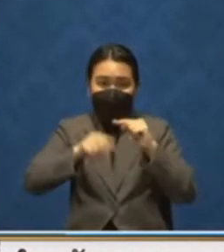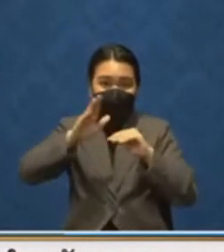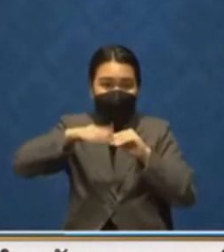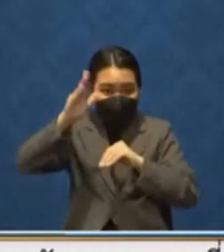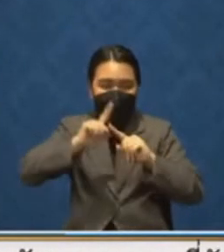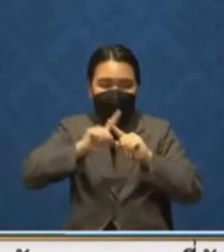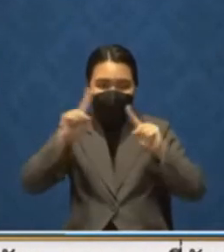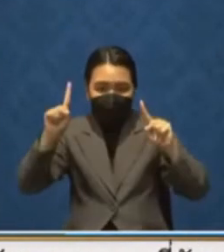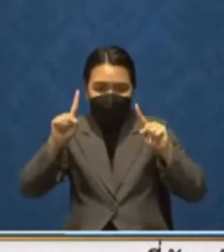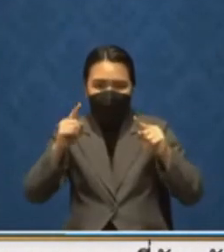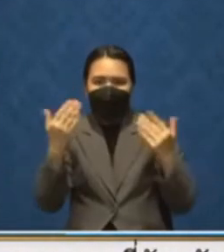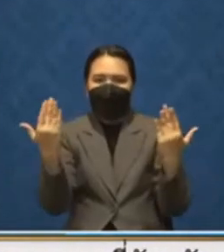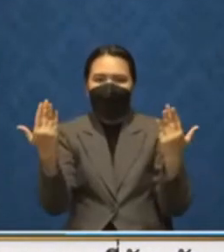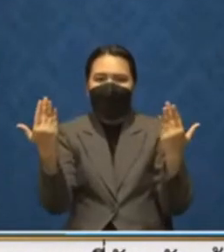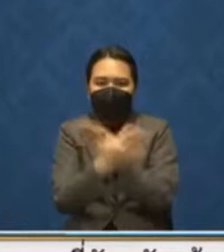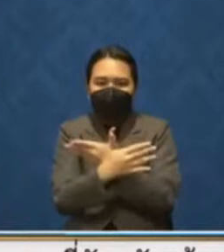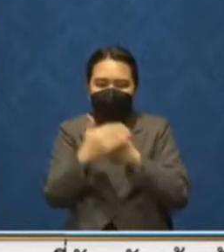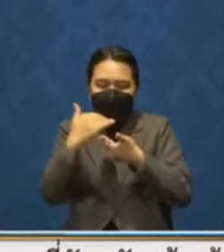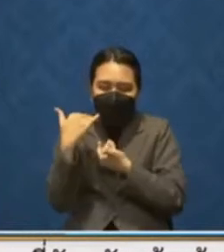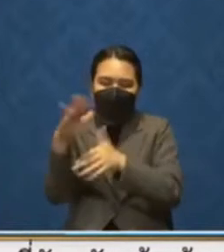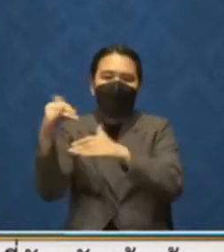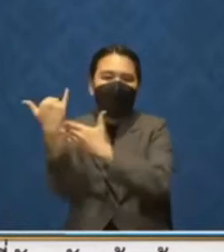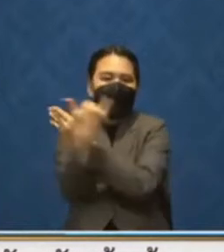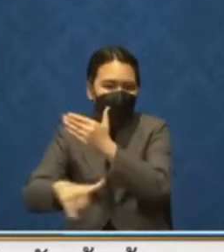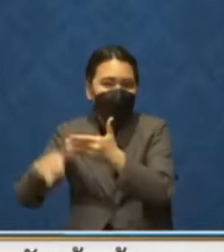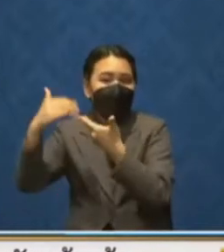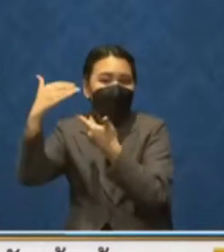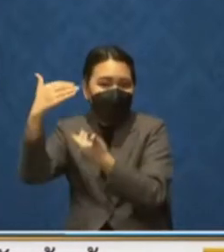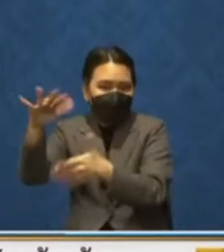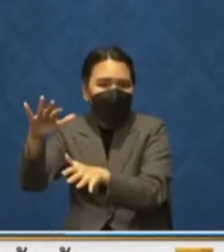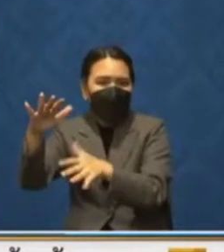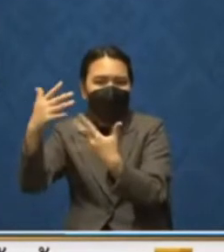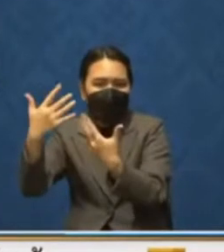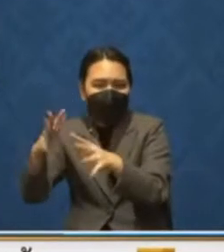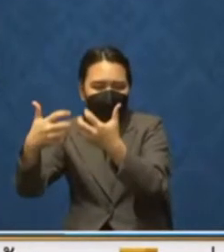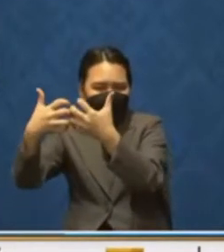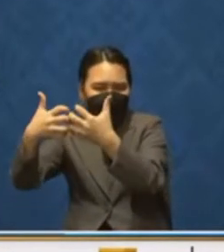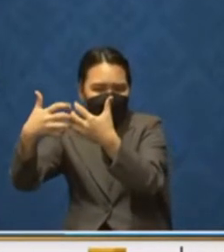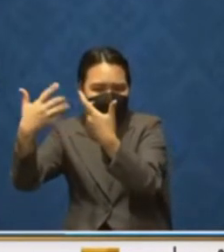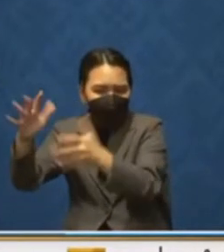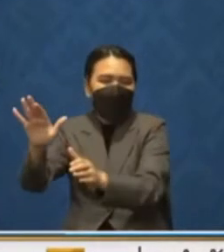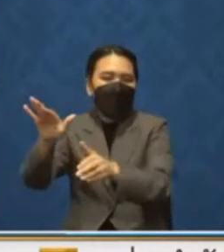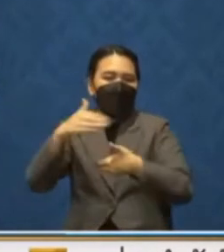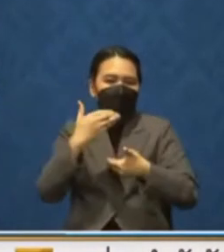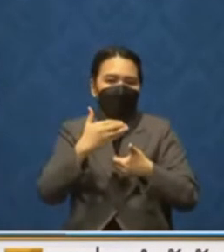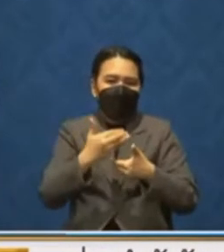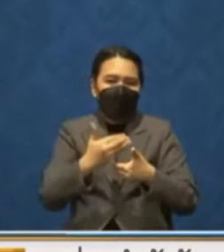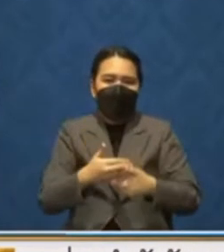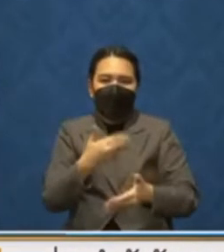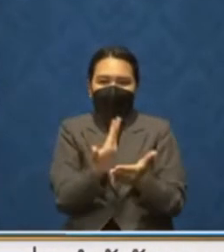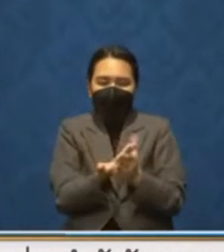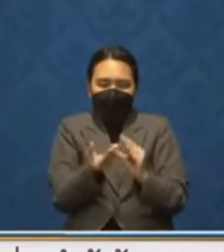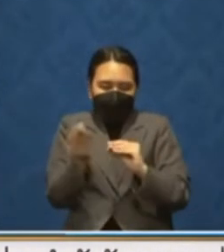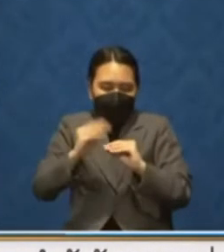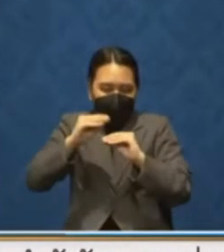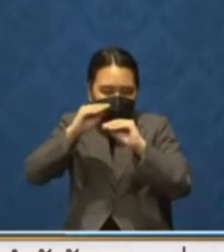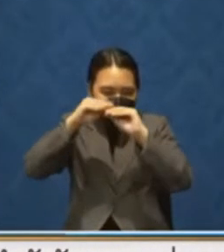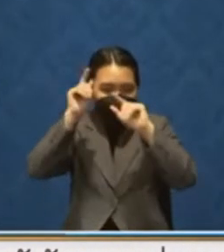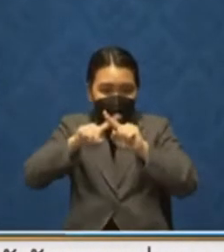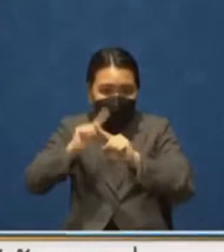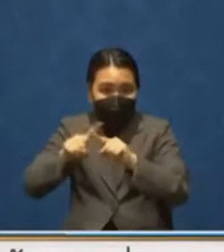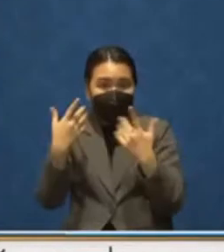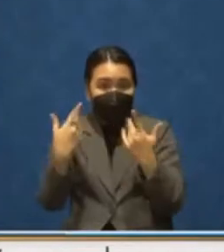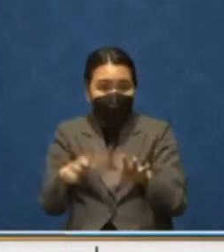กันไปแยกการ์ดที่ต่างประเทศแล้วมึงบวกสารพัดเลยสะพัดตัวไม่พอนะครับพี่น้องเอ้ยที่เรารู้จักคำว่าค่า